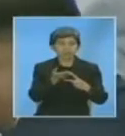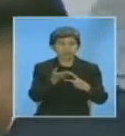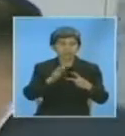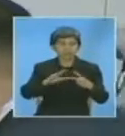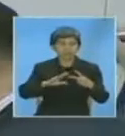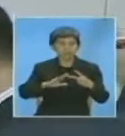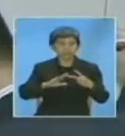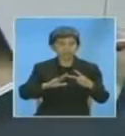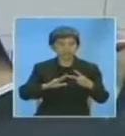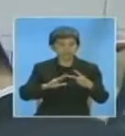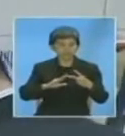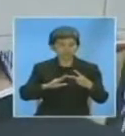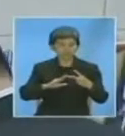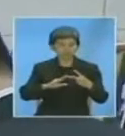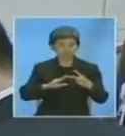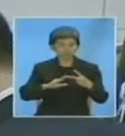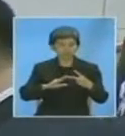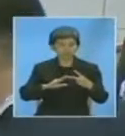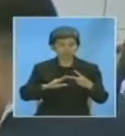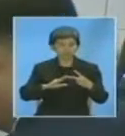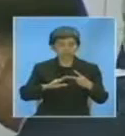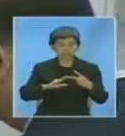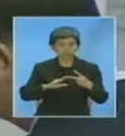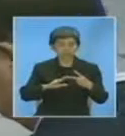สุรชัย